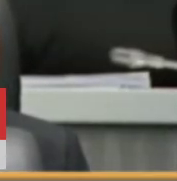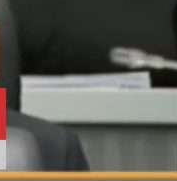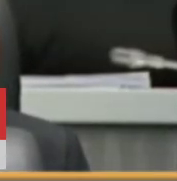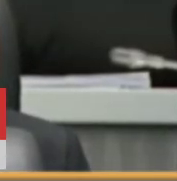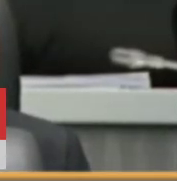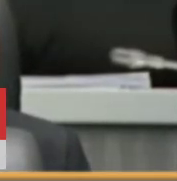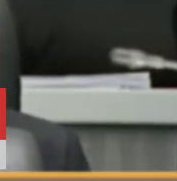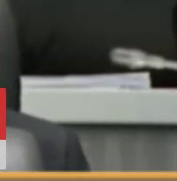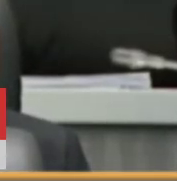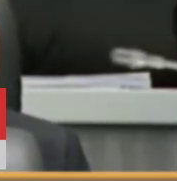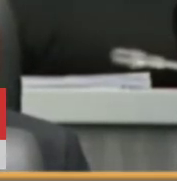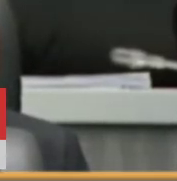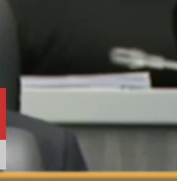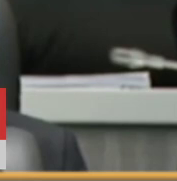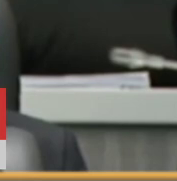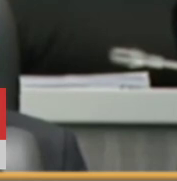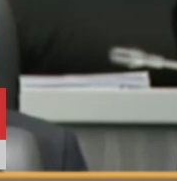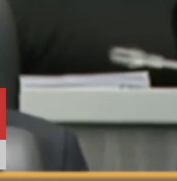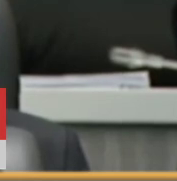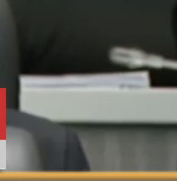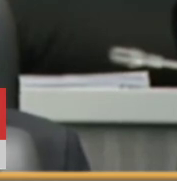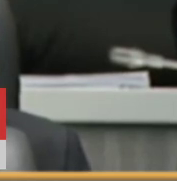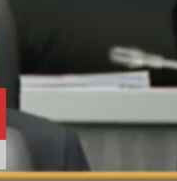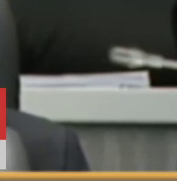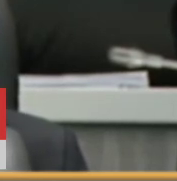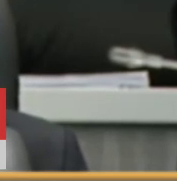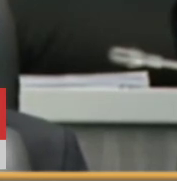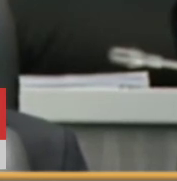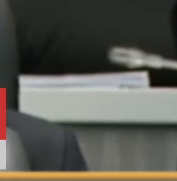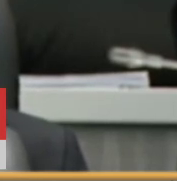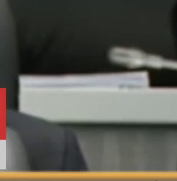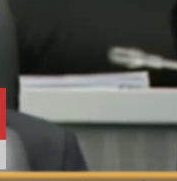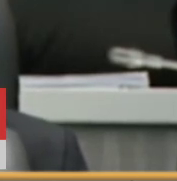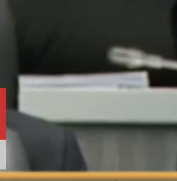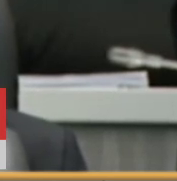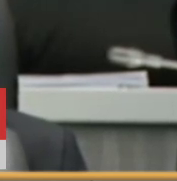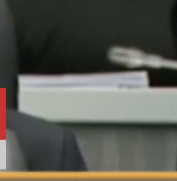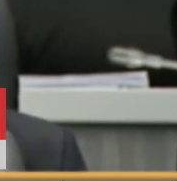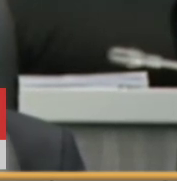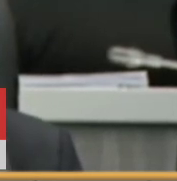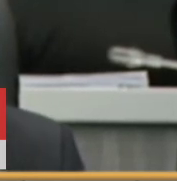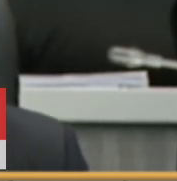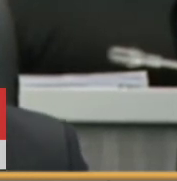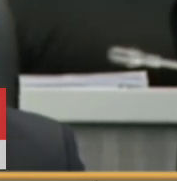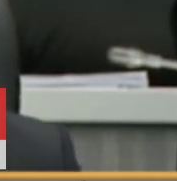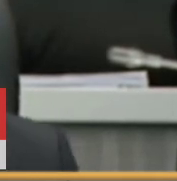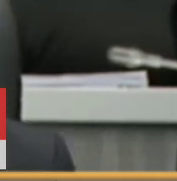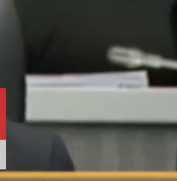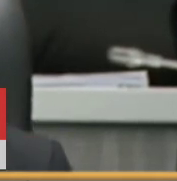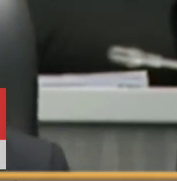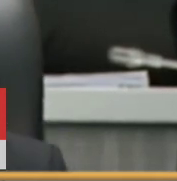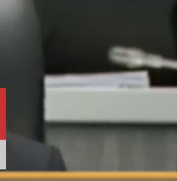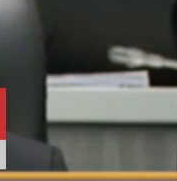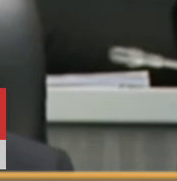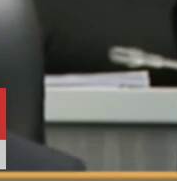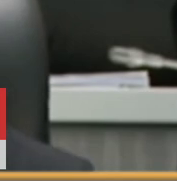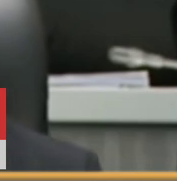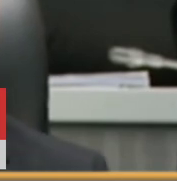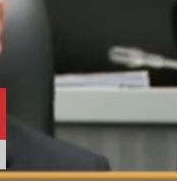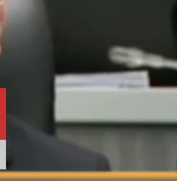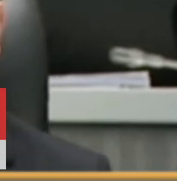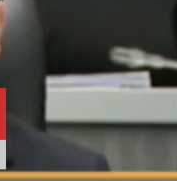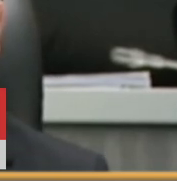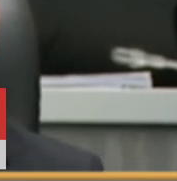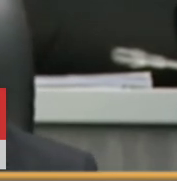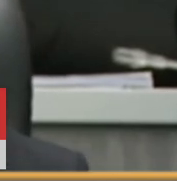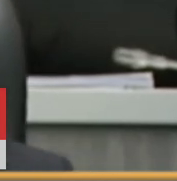นี้ท่านประธานที่เคารพครับงบประมาณปี63ที่จัดขึ้นนั้นผมเห็นว่าไม่ตอบโ